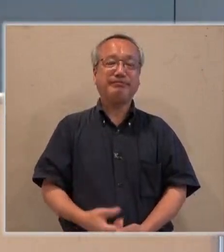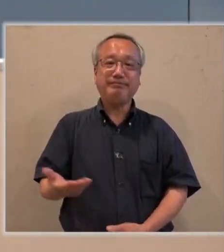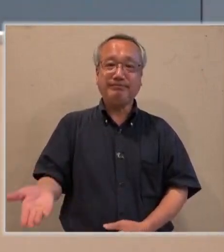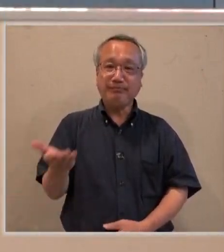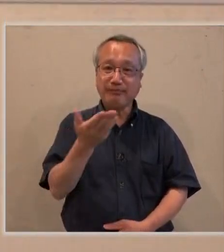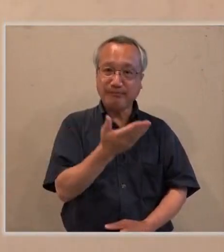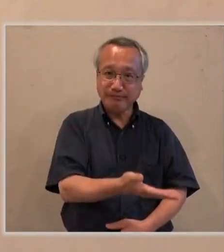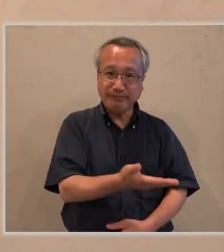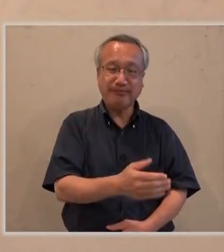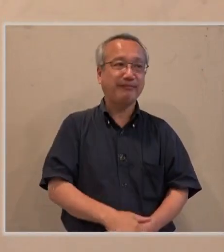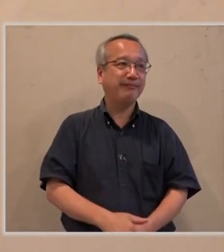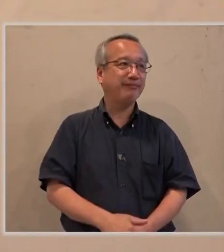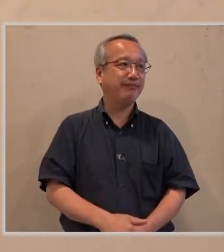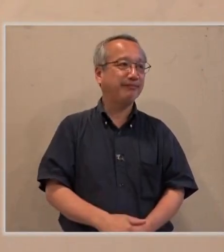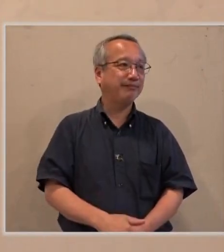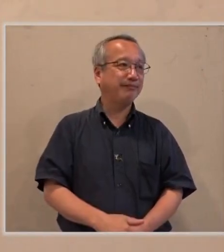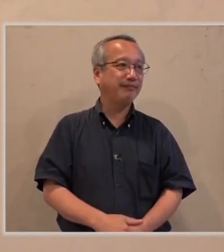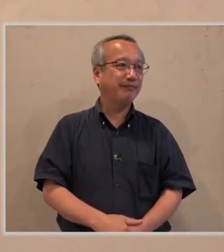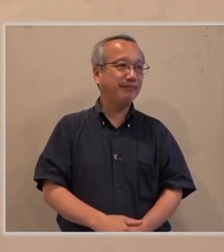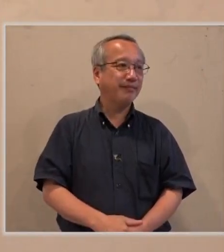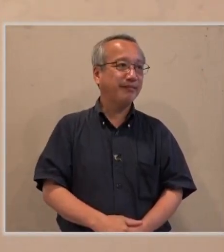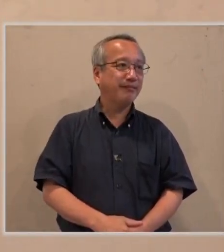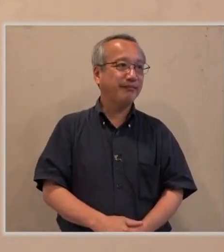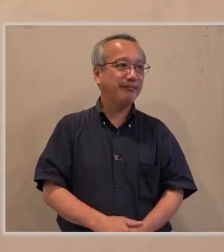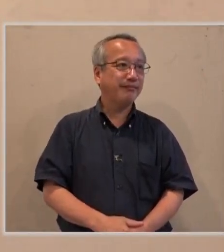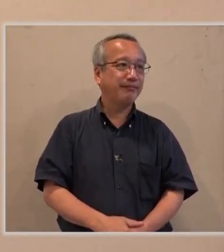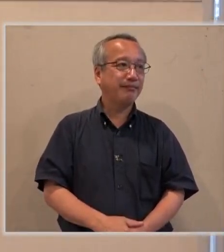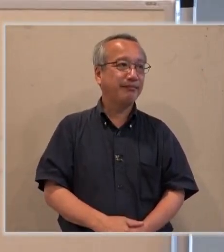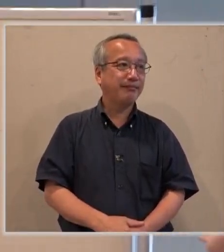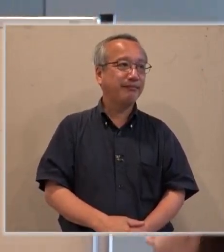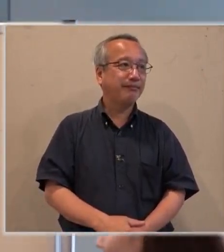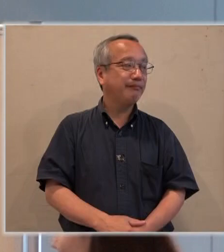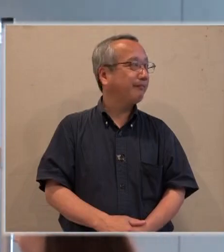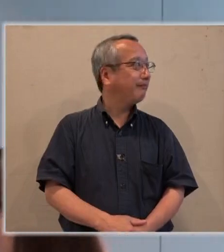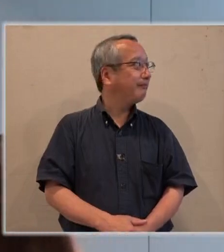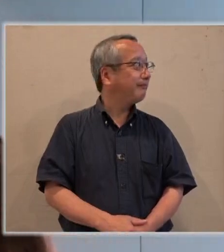きまして、日比さんにバトンタッチしたいと思います。